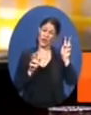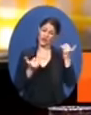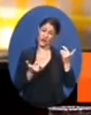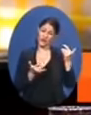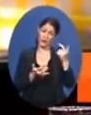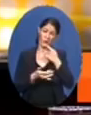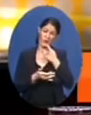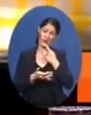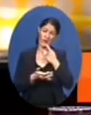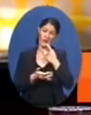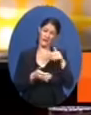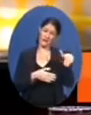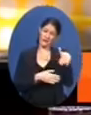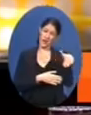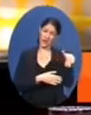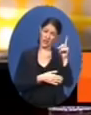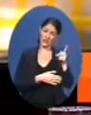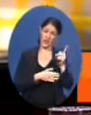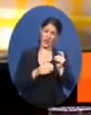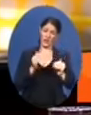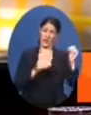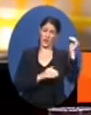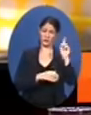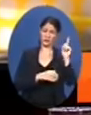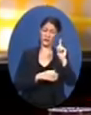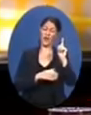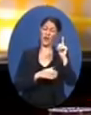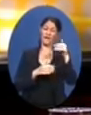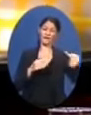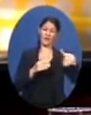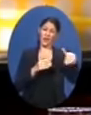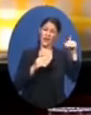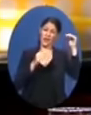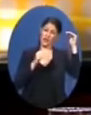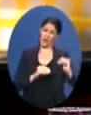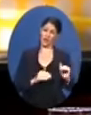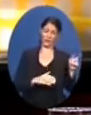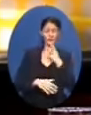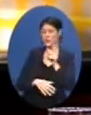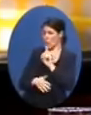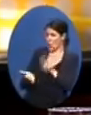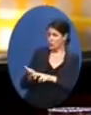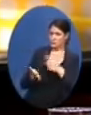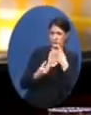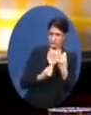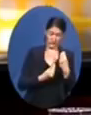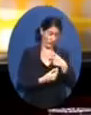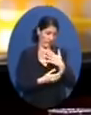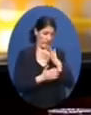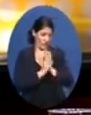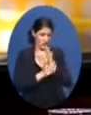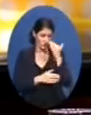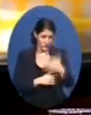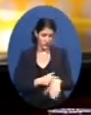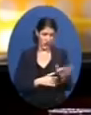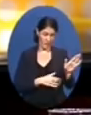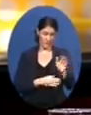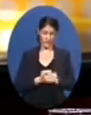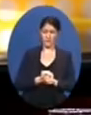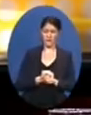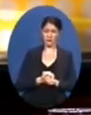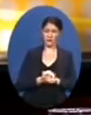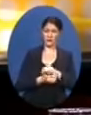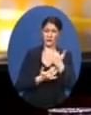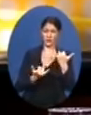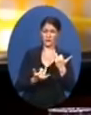אמורה, האבטלה הייתה אמורה לעלות דרמטית, לא, היא ירדה לא דרמטית. לא, אני מבקש, תן לי לסיים. לא, כלומר, יש לנו כאן מהלך דרמטי של